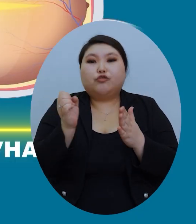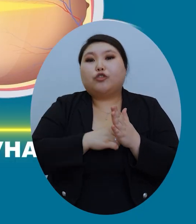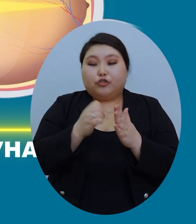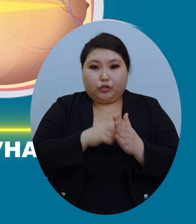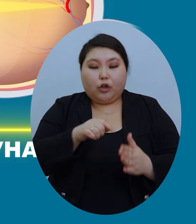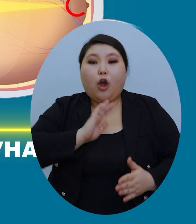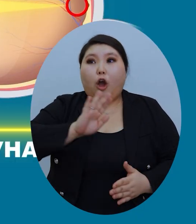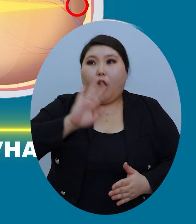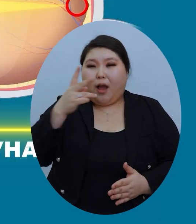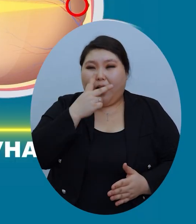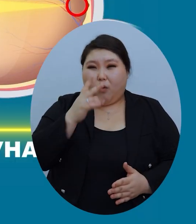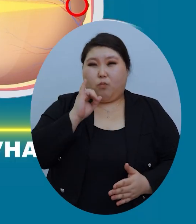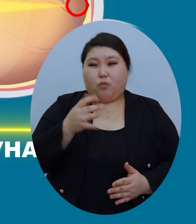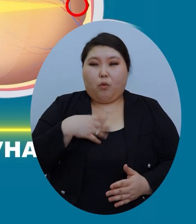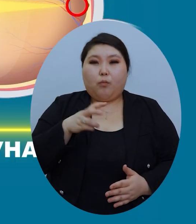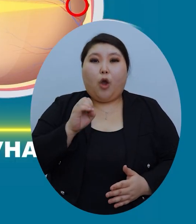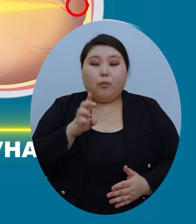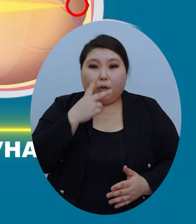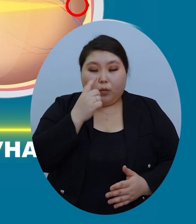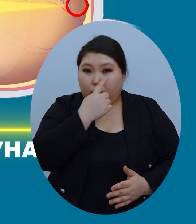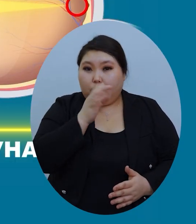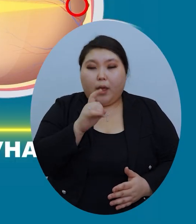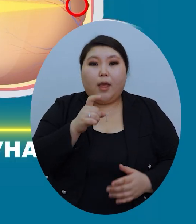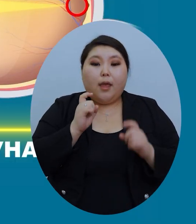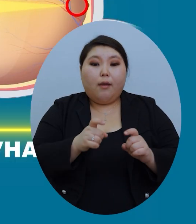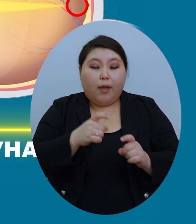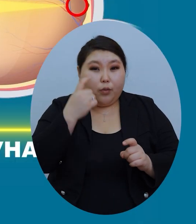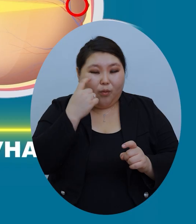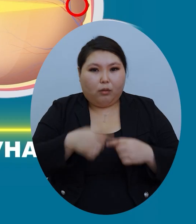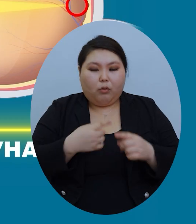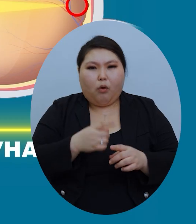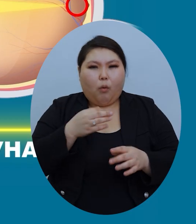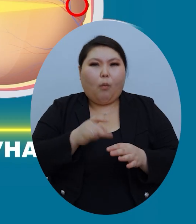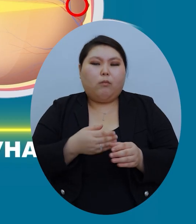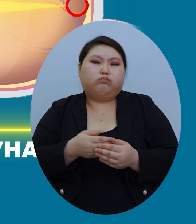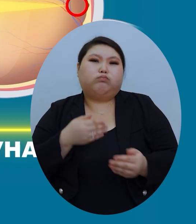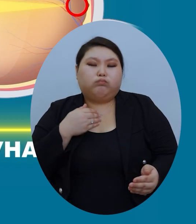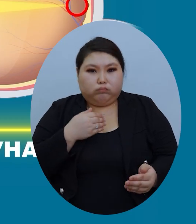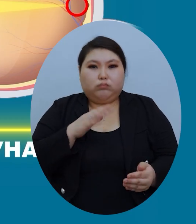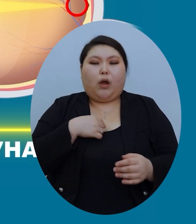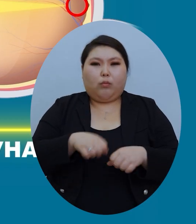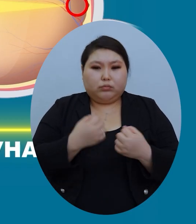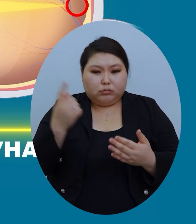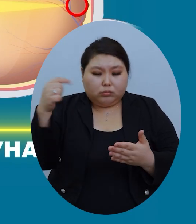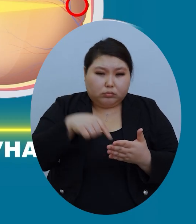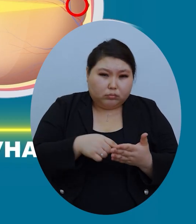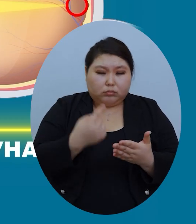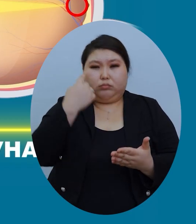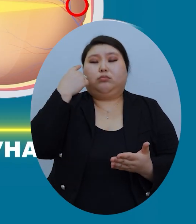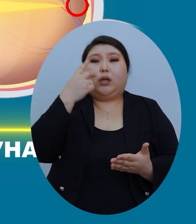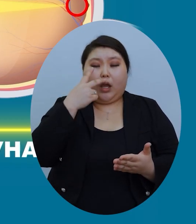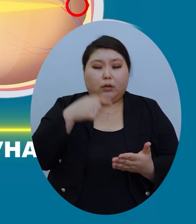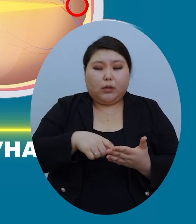буюу миоп нүдний хувьд хэвийн нүднээс илүү урт байдаг. Иймээс хугараад ирж байгаа гэрлийн фокус маань явсаар